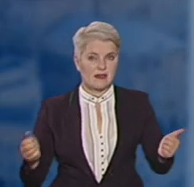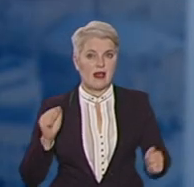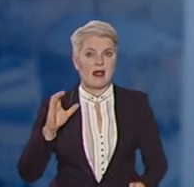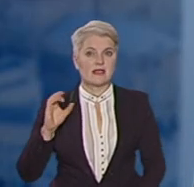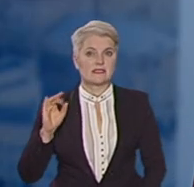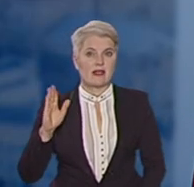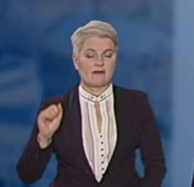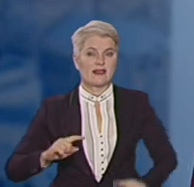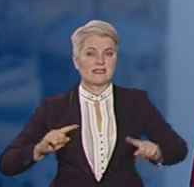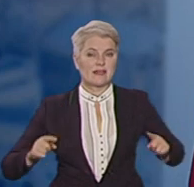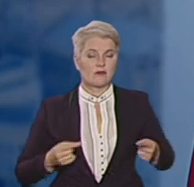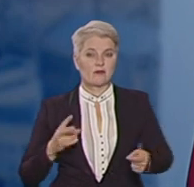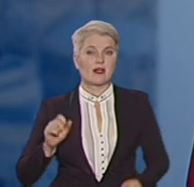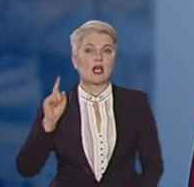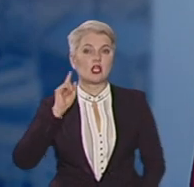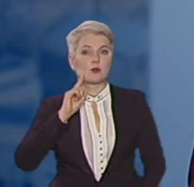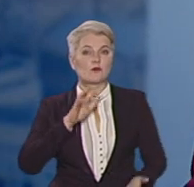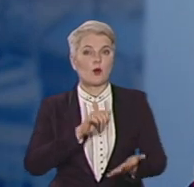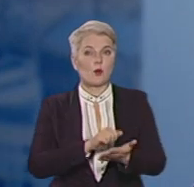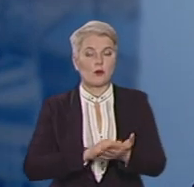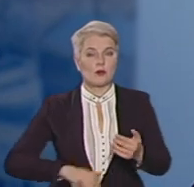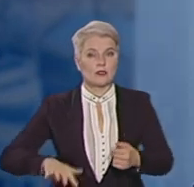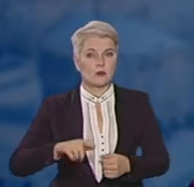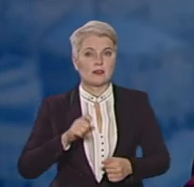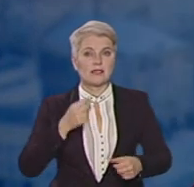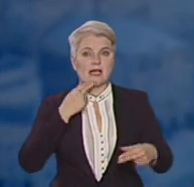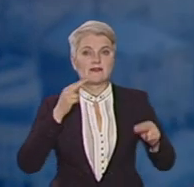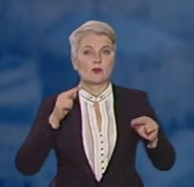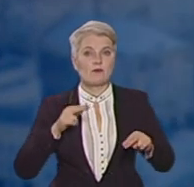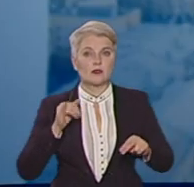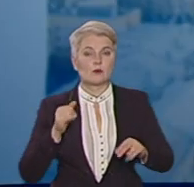Асєєва затримали на тимчасово окупованій території за звинуваченням у шпигунстві.